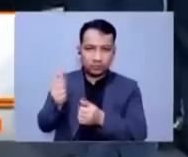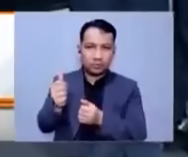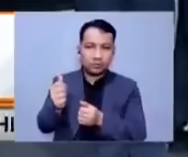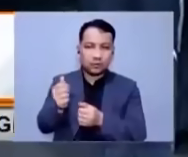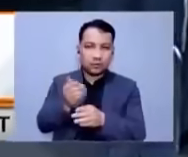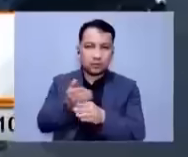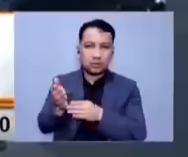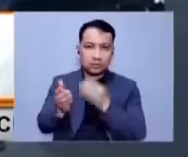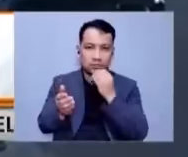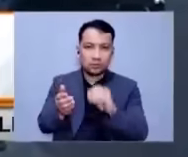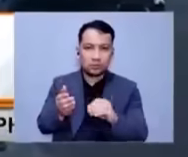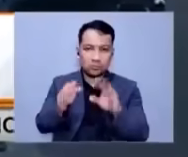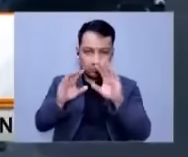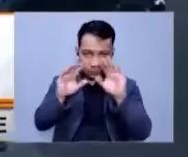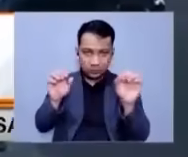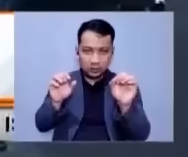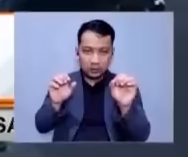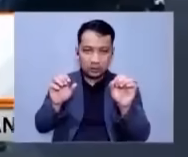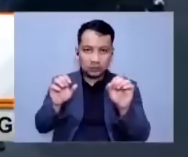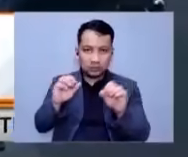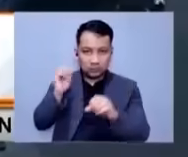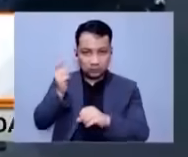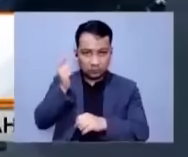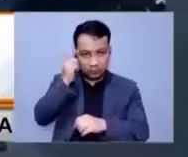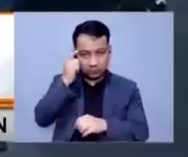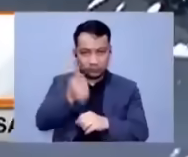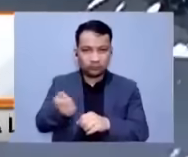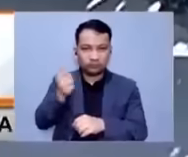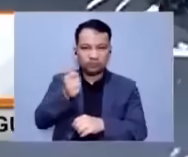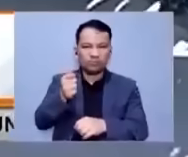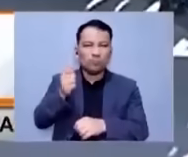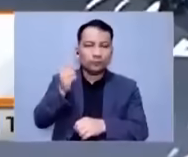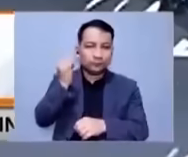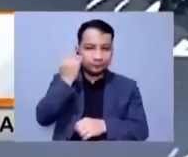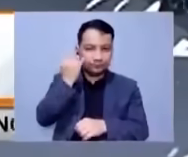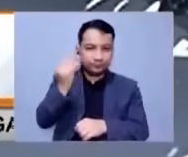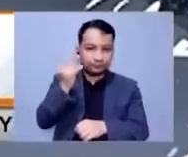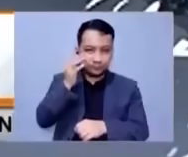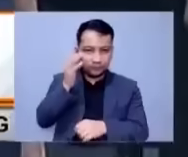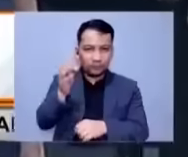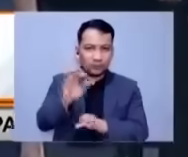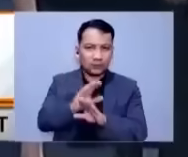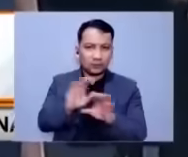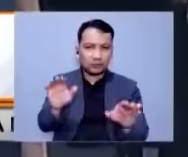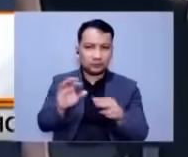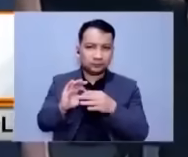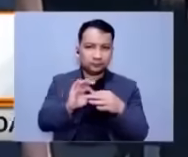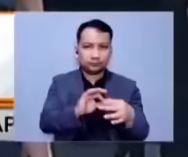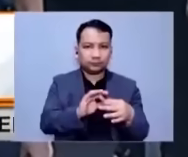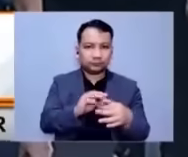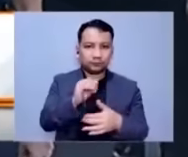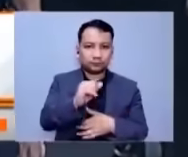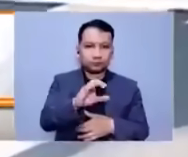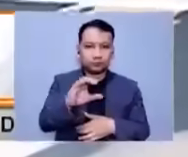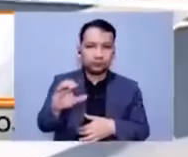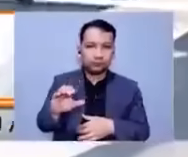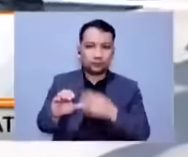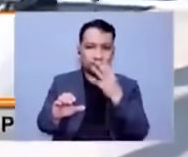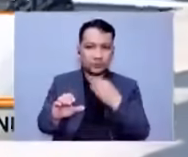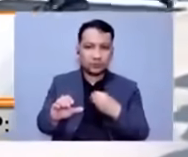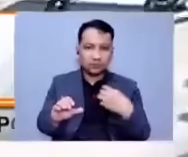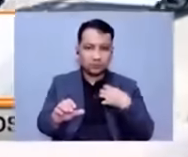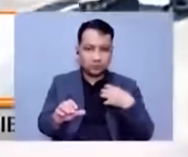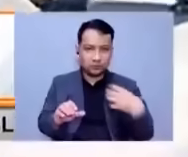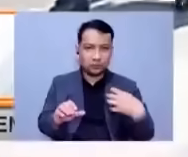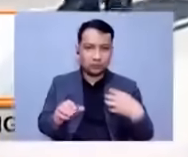ng gobyerno. Dagdag ni PNP spokesperson Jean Fajardo, hindi maaaring makipag-ugnayan sa ICC ang sinumang pulis nang